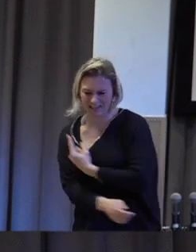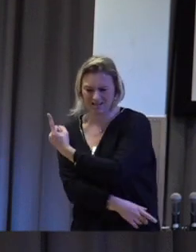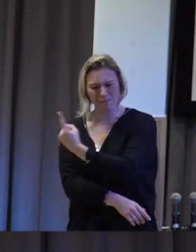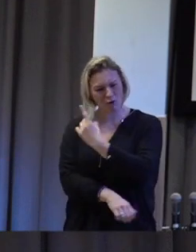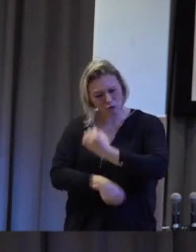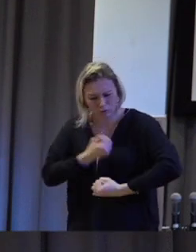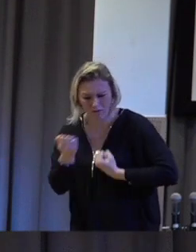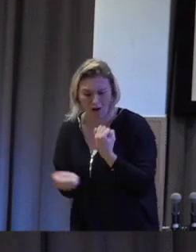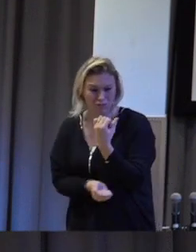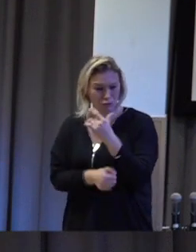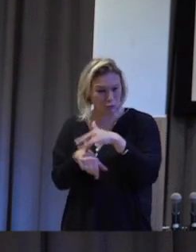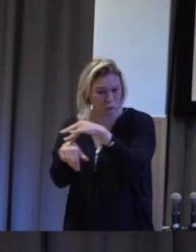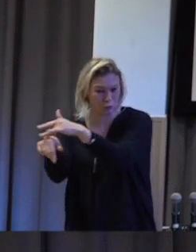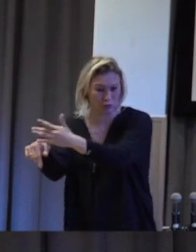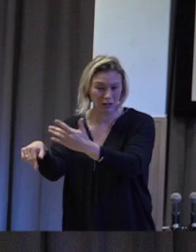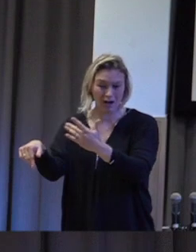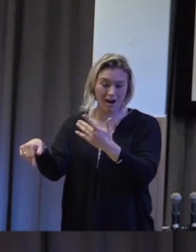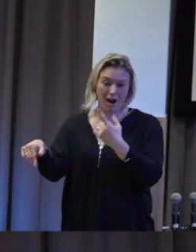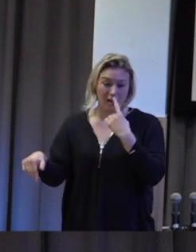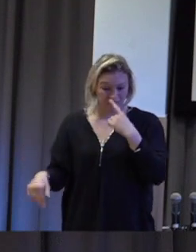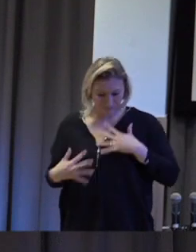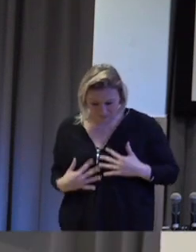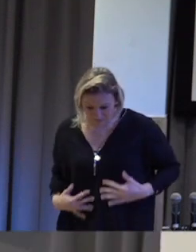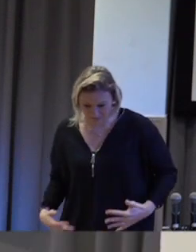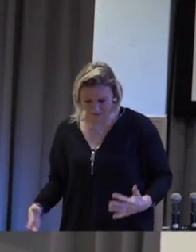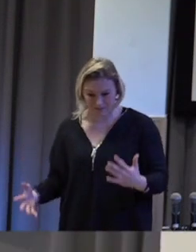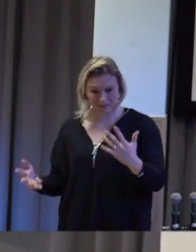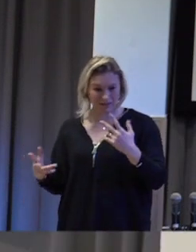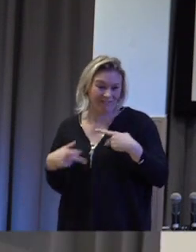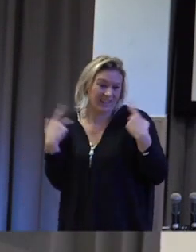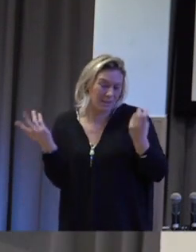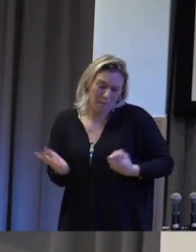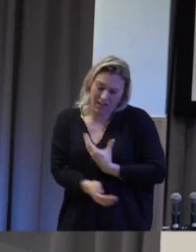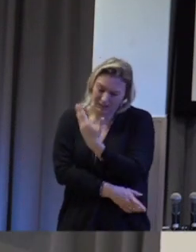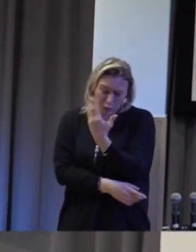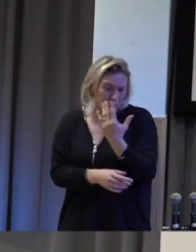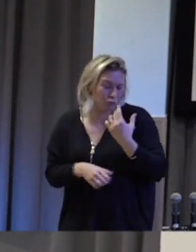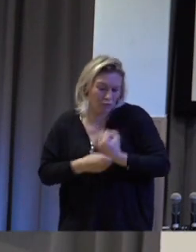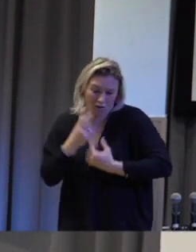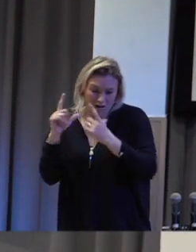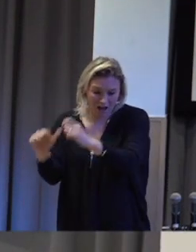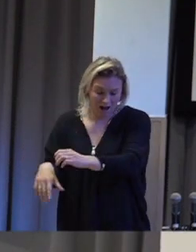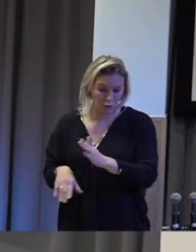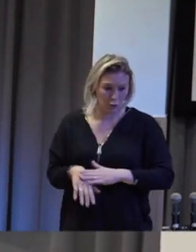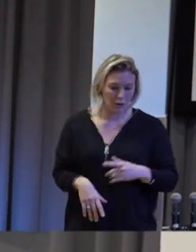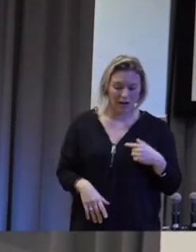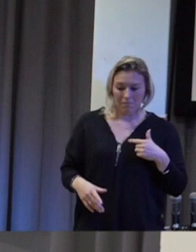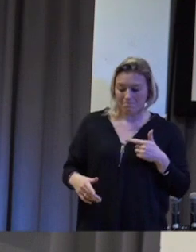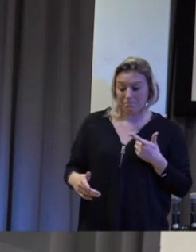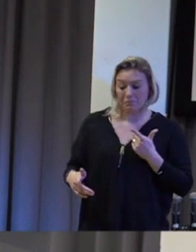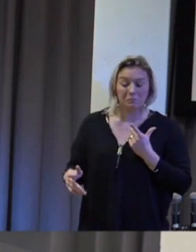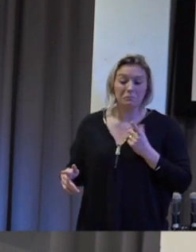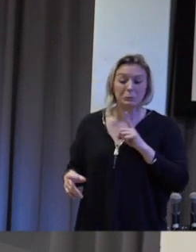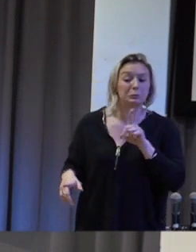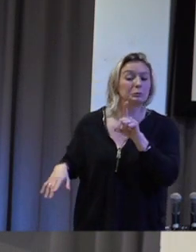souffrances, ou pire encore, ensanglantés par les blessures de la vie. Ainsi, quand les enfants de